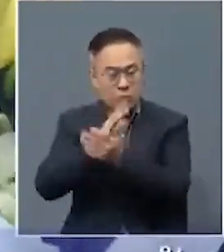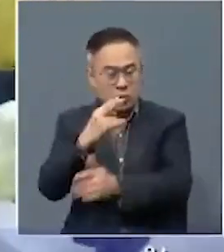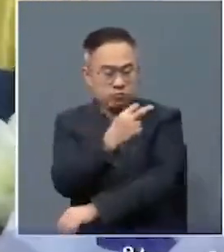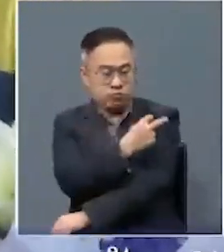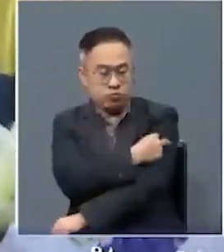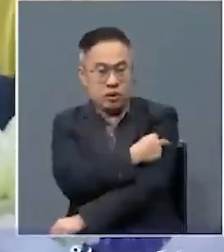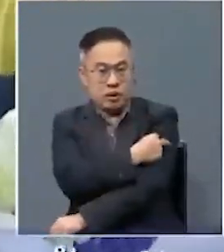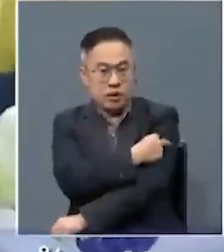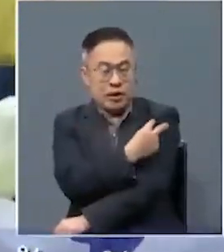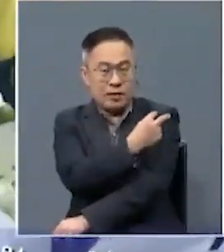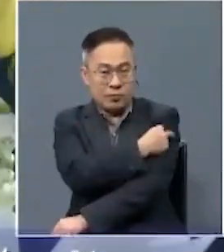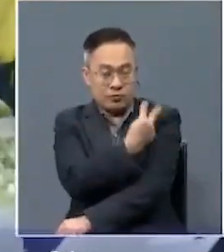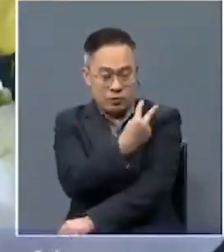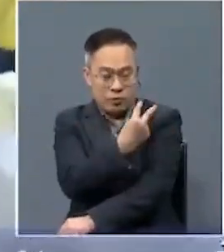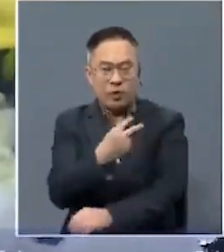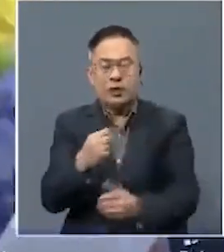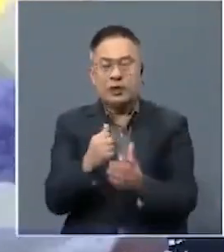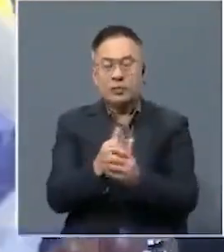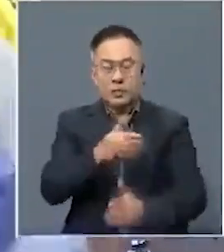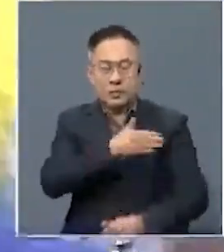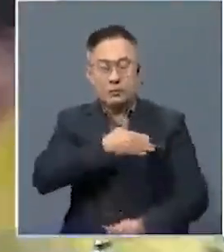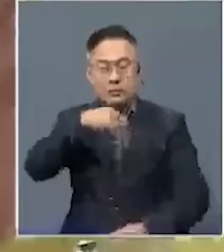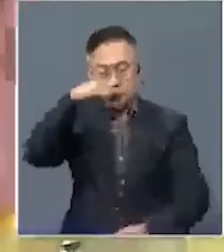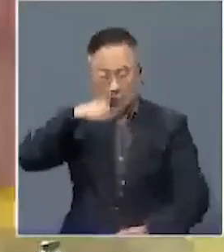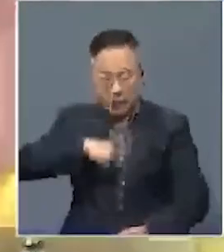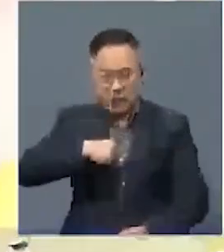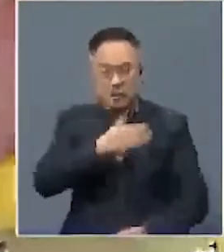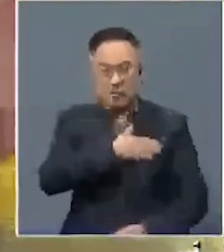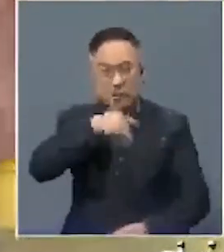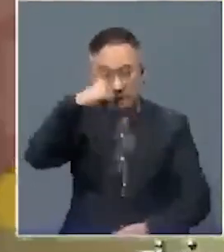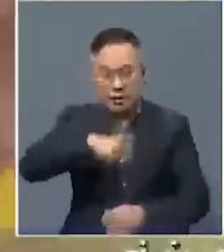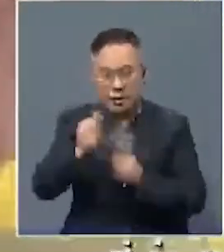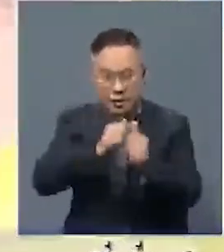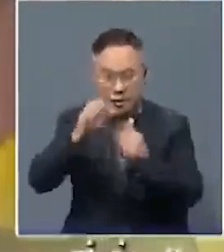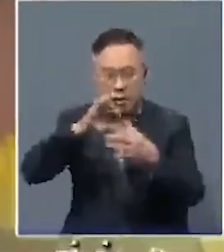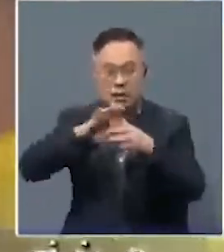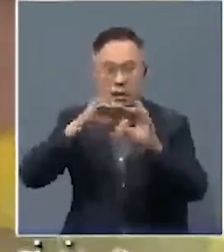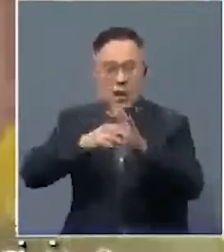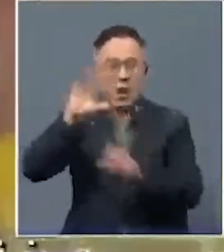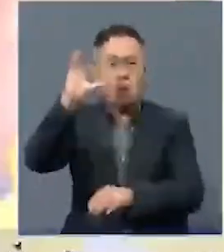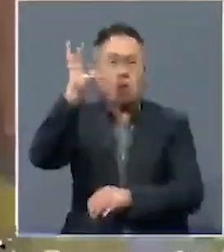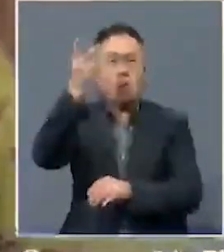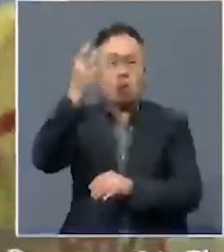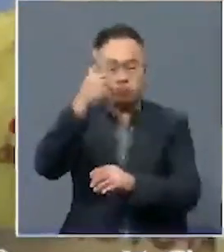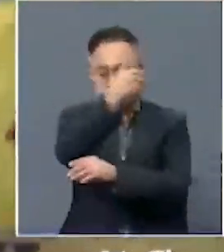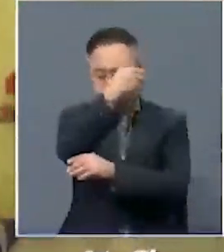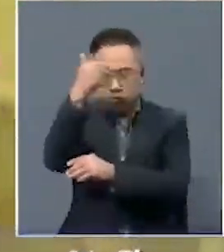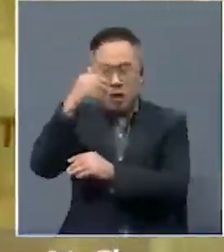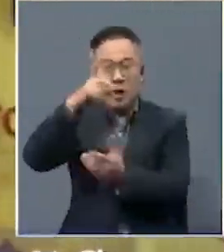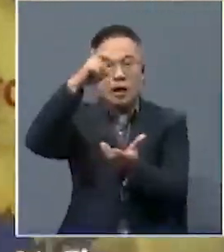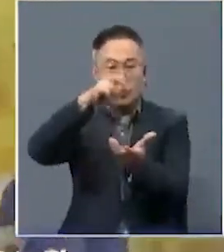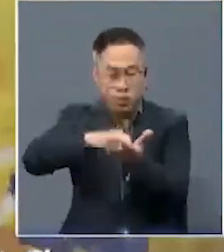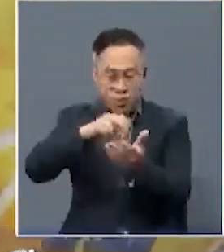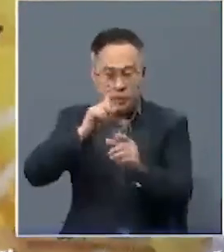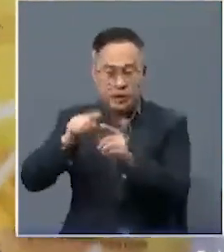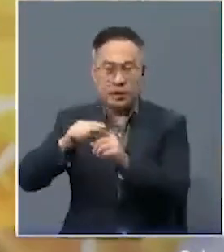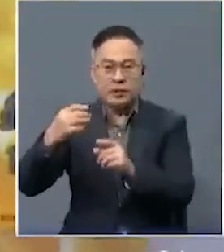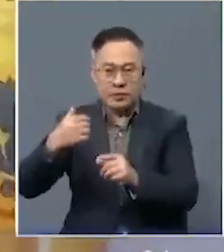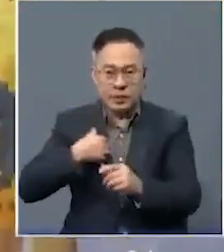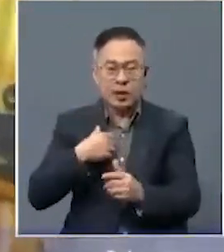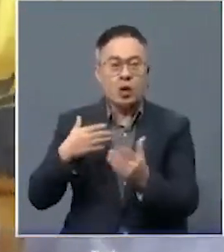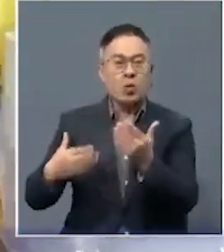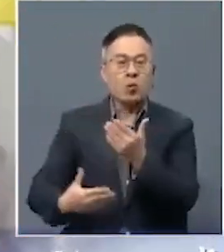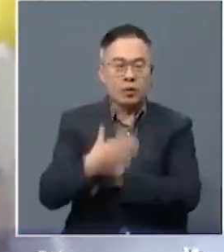กุลวุฒิเป็นนักกีฬาทีมชาติที่มีผลการแข่งขันดีเด่นในการแข่งขันที่องค์การกีฬาระดับนานาชาติให้การรับรองให้มี